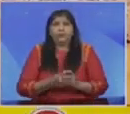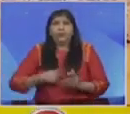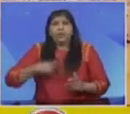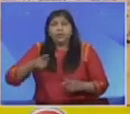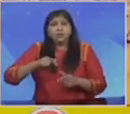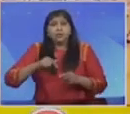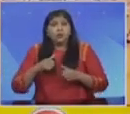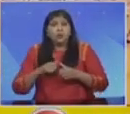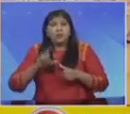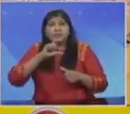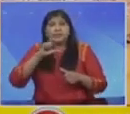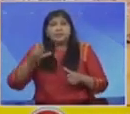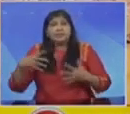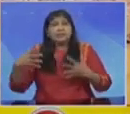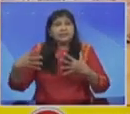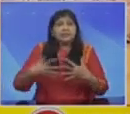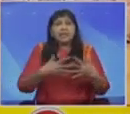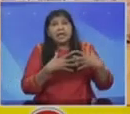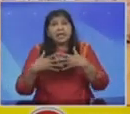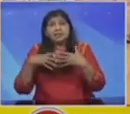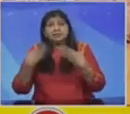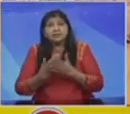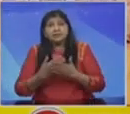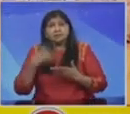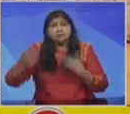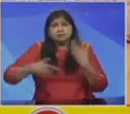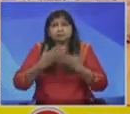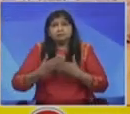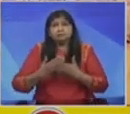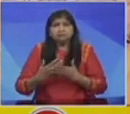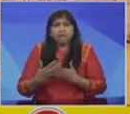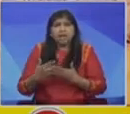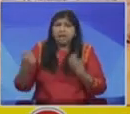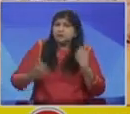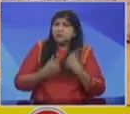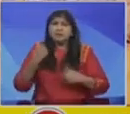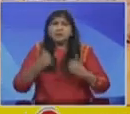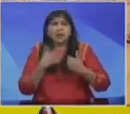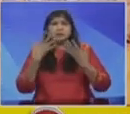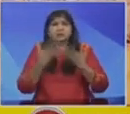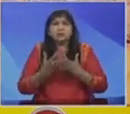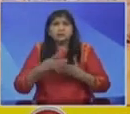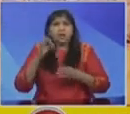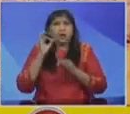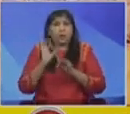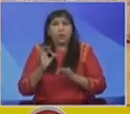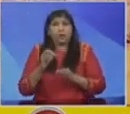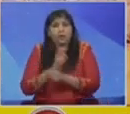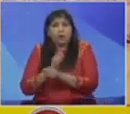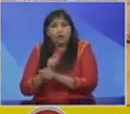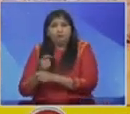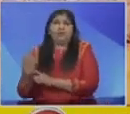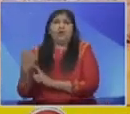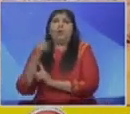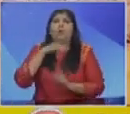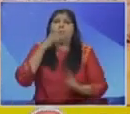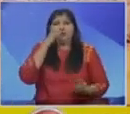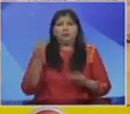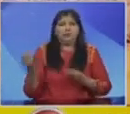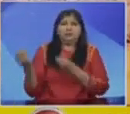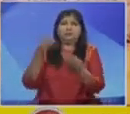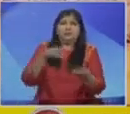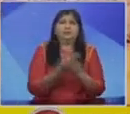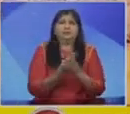चुनौती देने वाले व्यक्ति हमेशा सराहनीय होते हैं। अब जैसे क्या कोई किसी